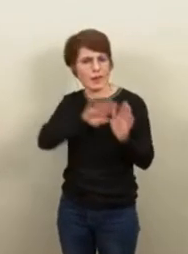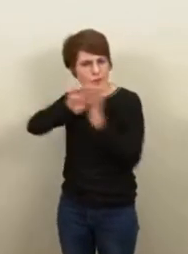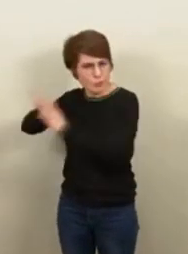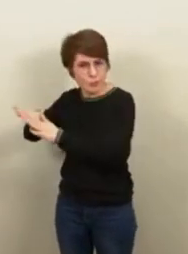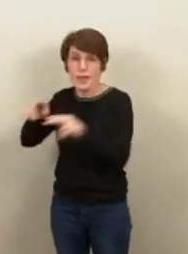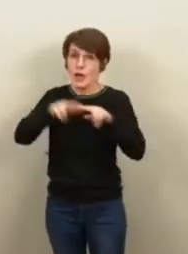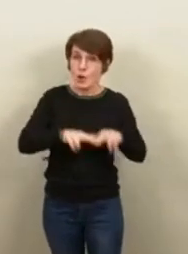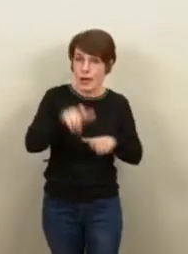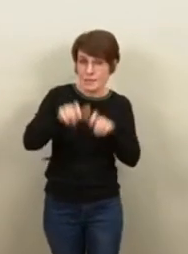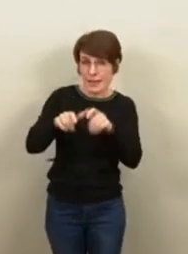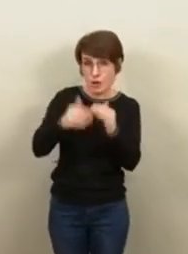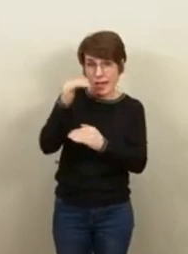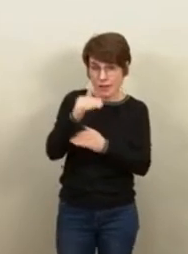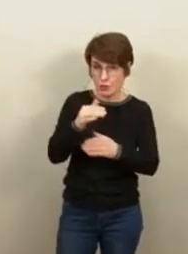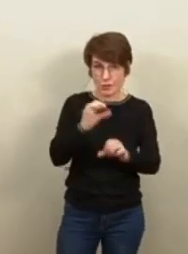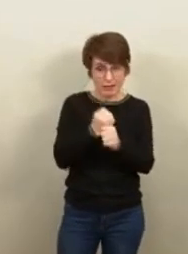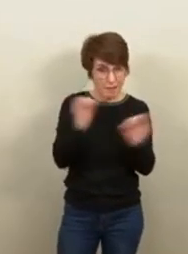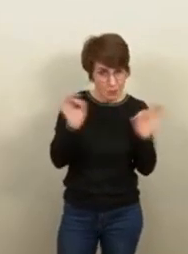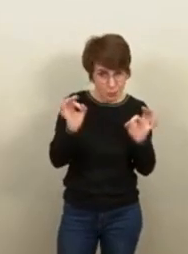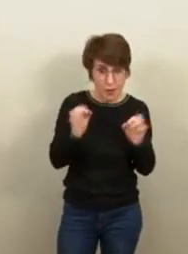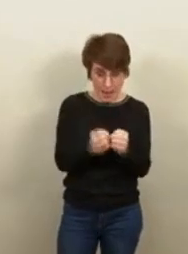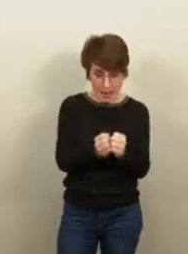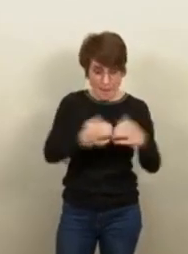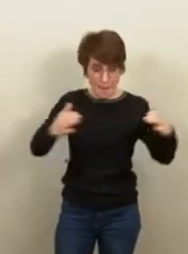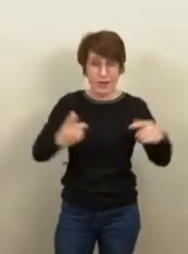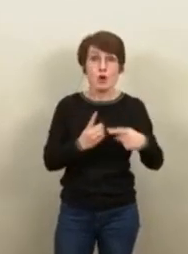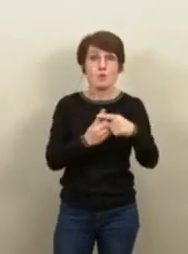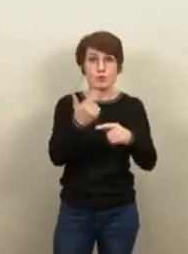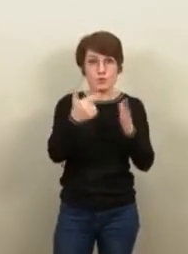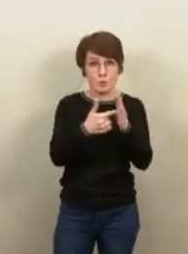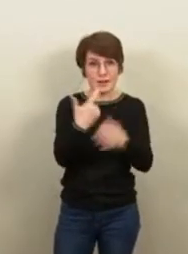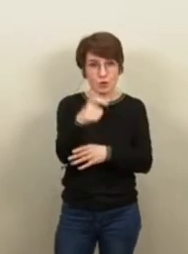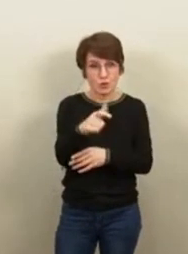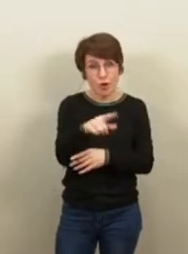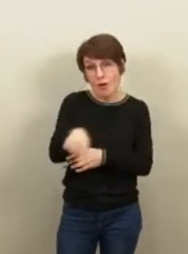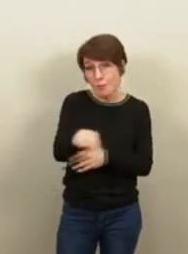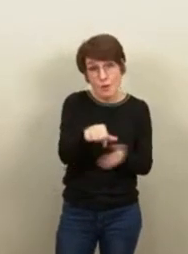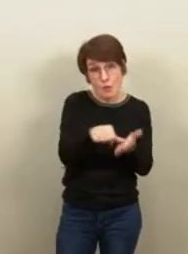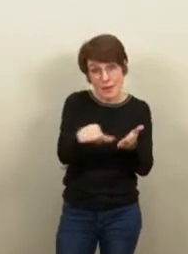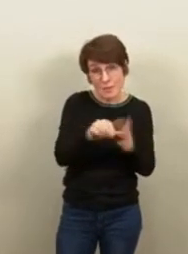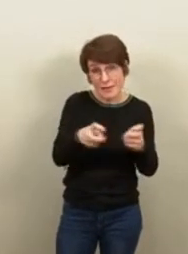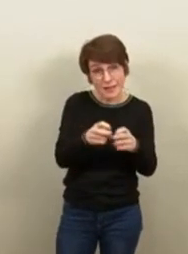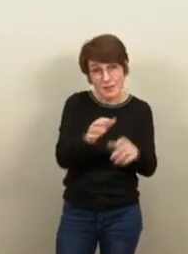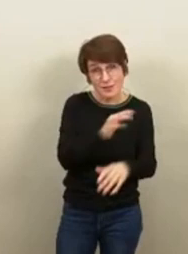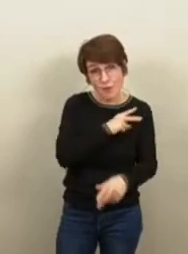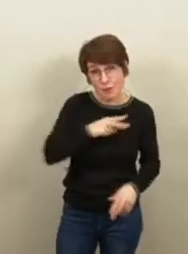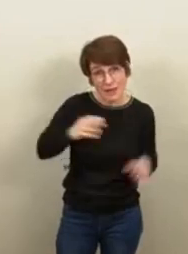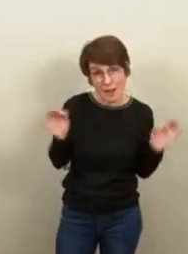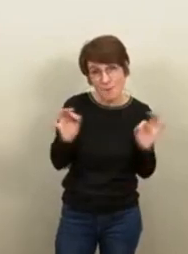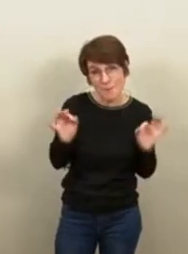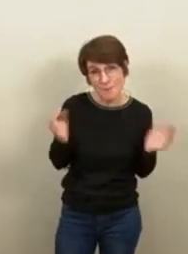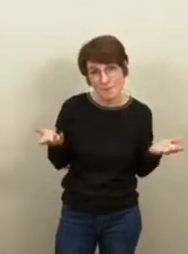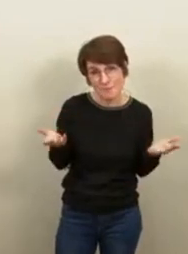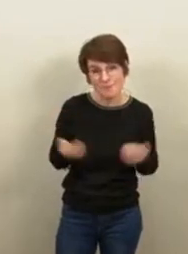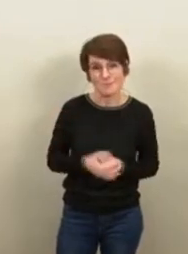a augmenté de plus de 2200. Je crains que ces derniers ne payent pas de taxes foncières non plus. Monsieur le